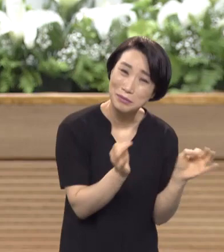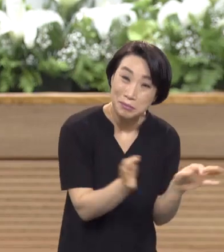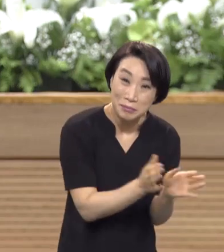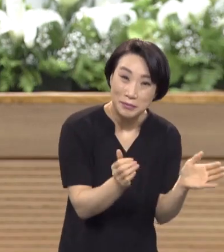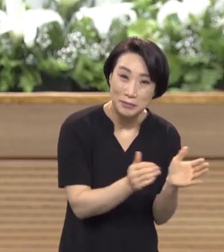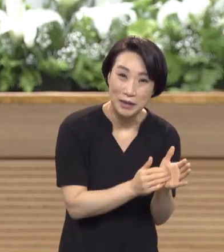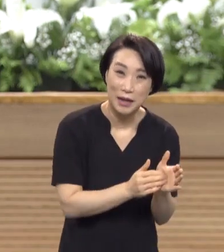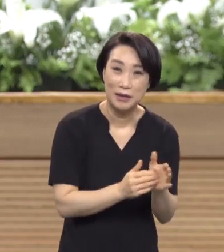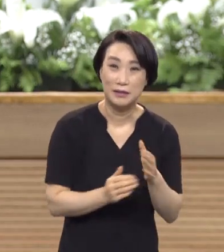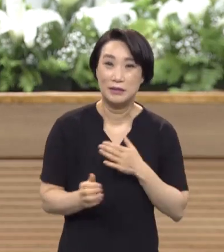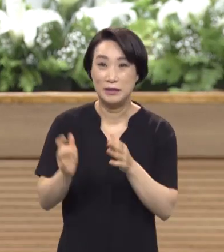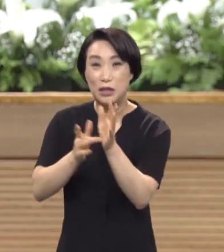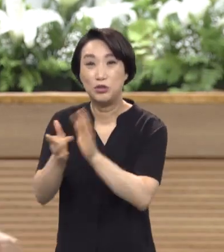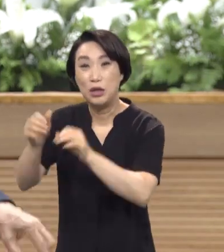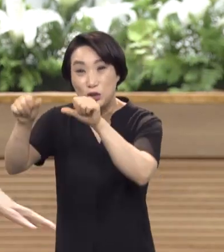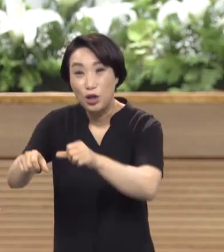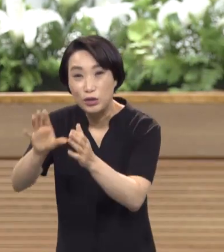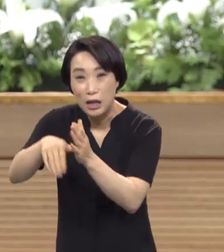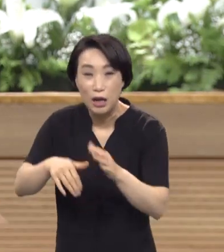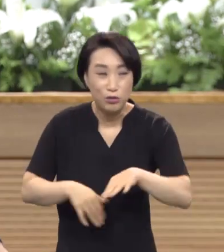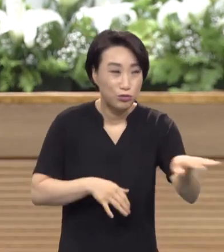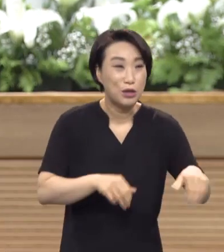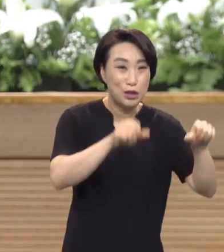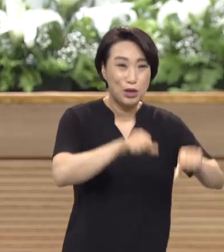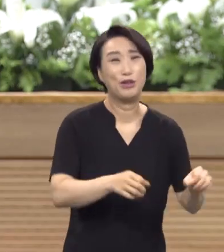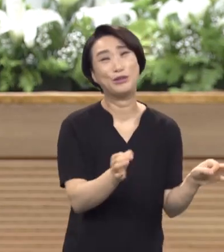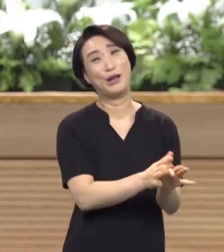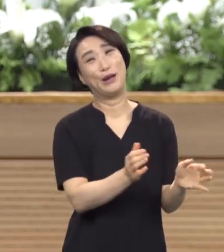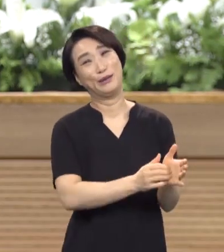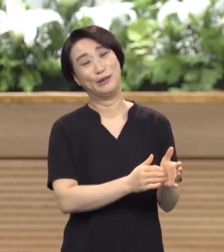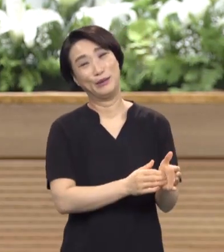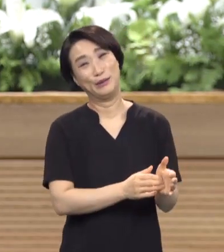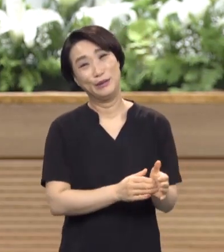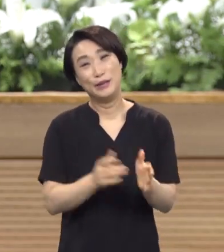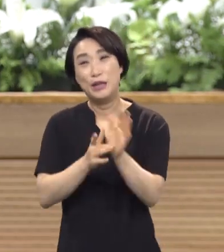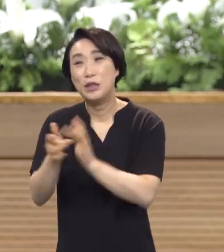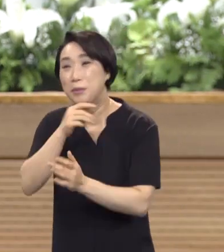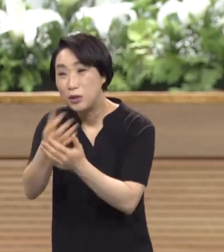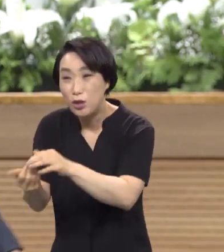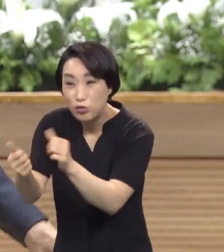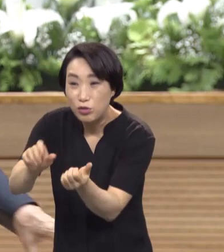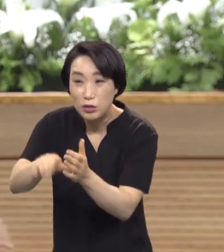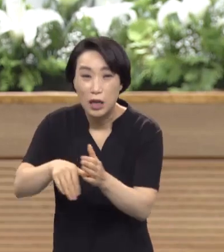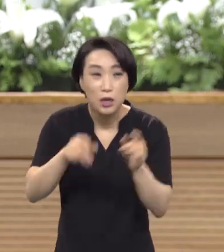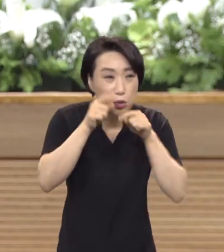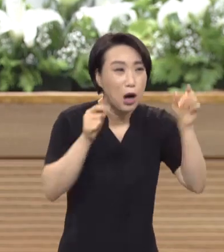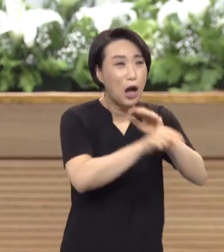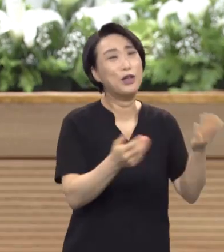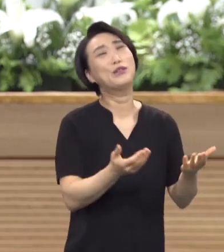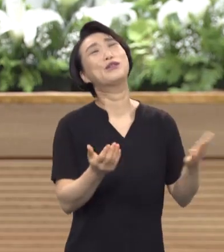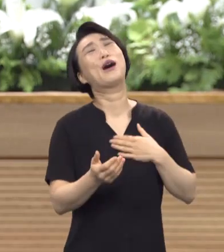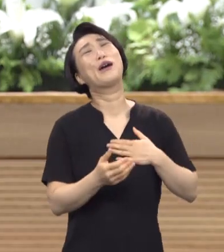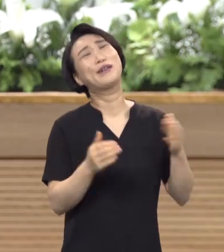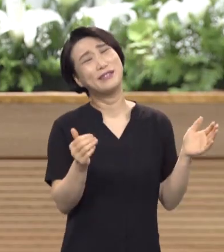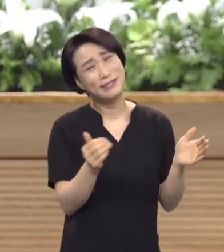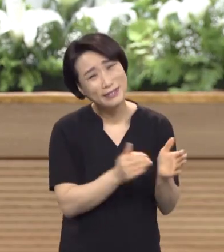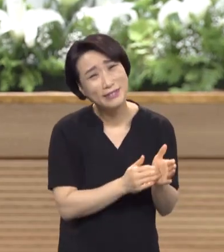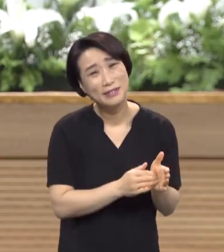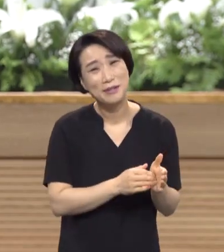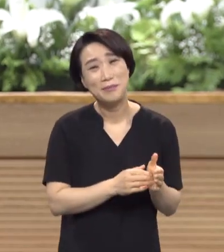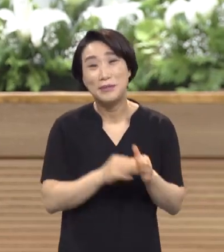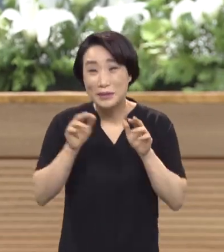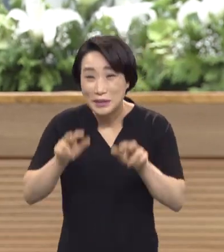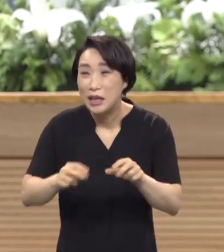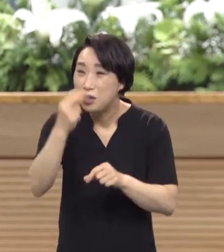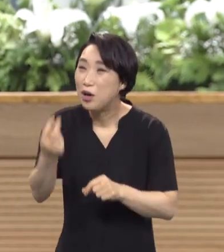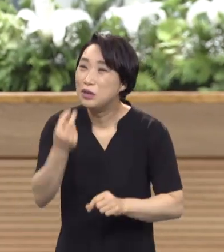사라지고 그가 저주받을 때 우리가 받을 저주가 없어지고 피 흘려 죽으실 때 지옥갈 미천이 끝나버리고